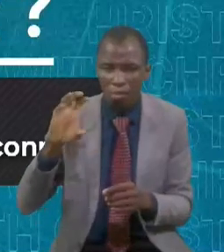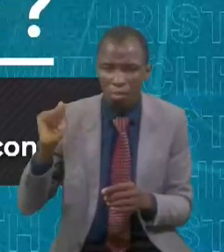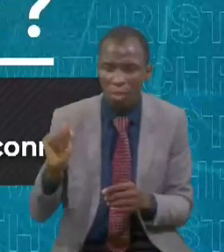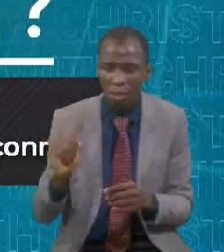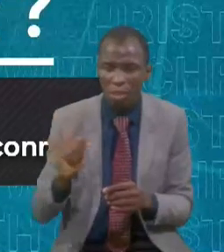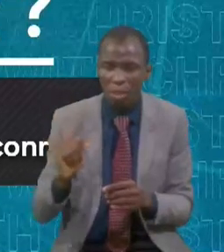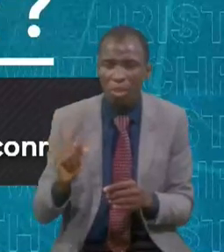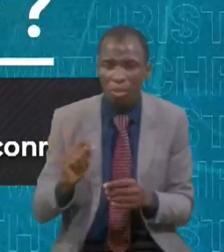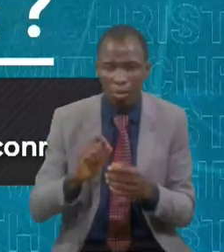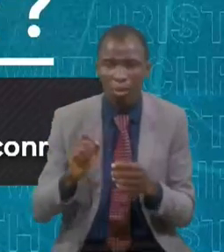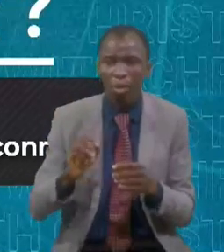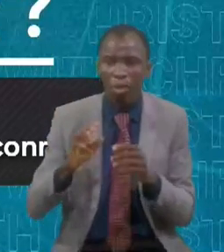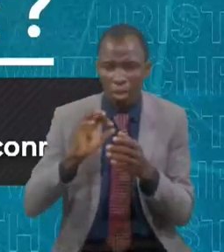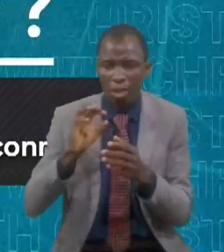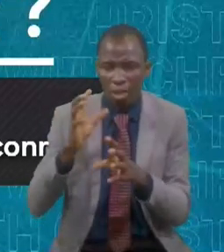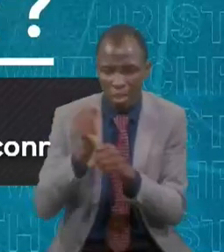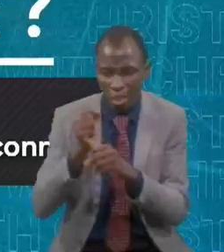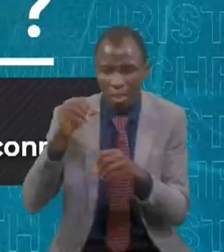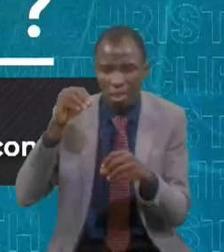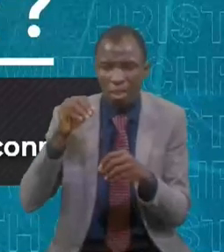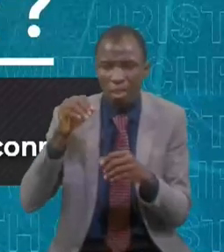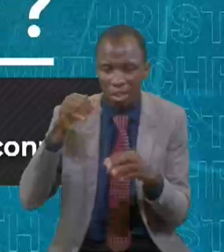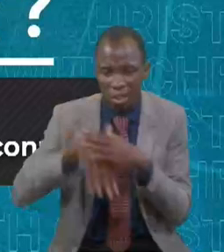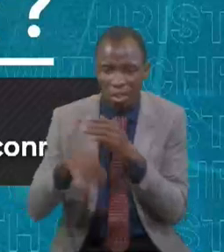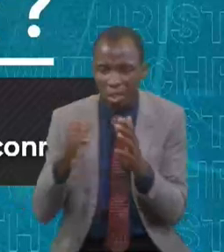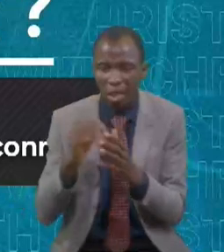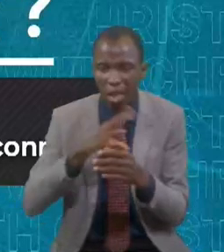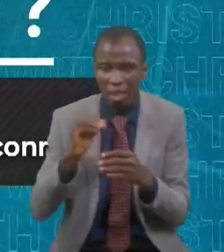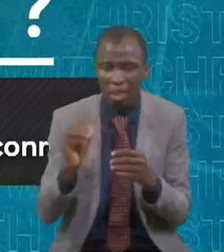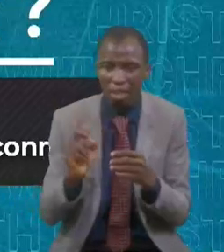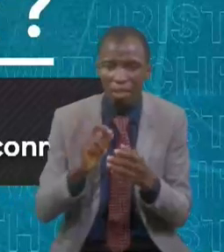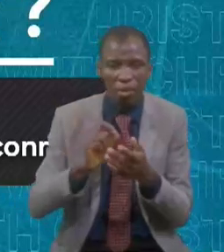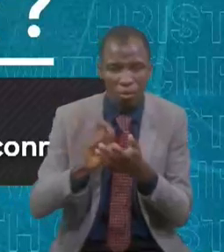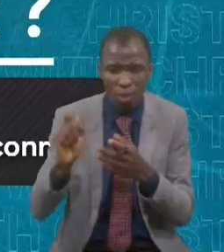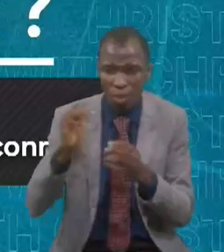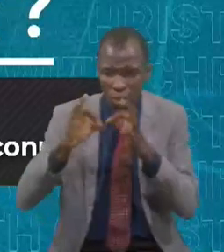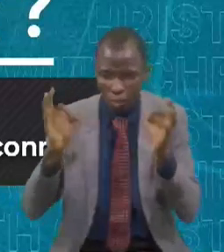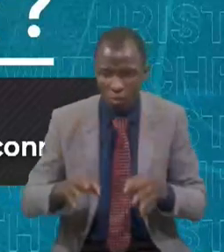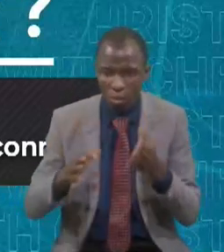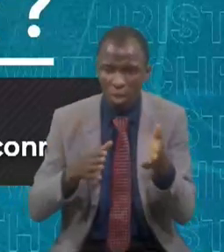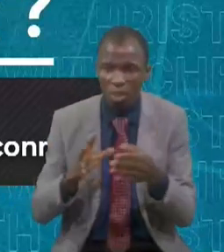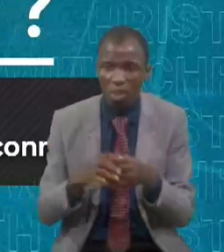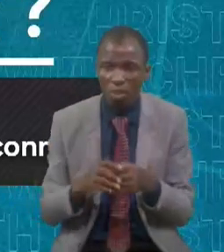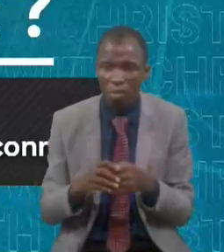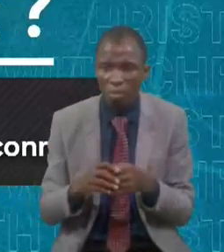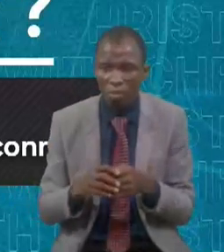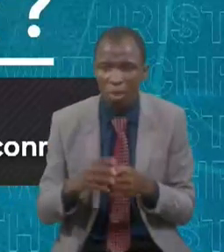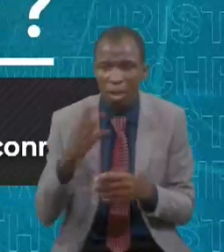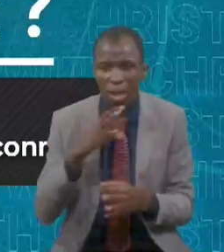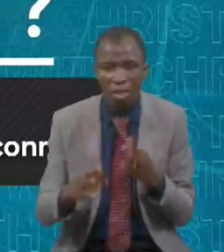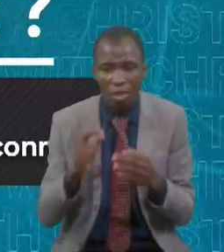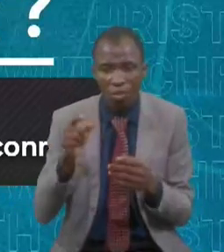s'affichera remplissez-le et soumettez-le afin de pouvoir vous